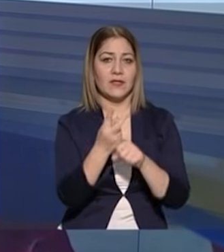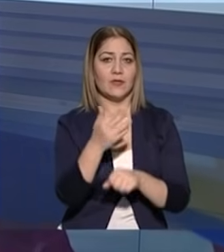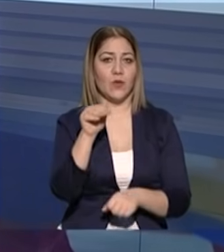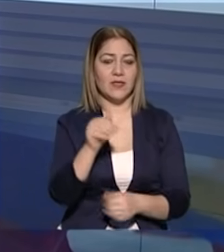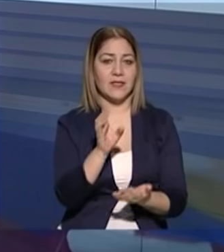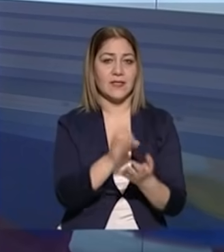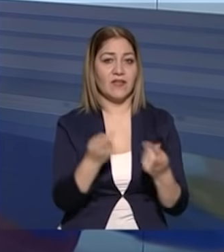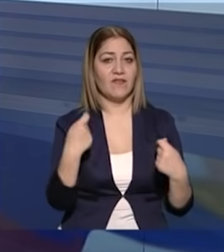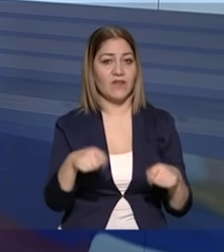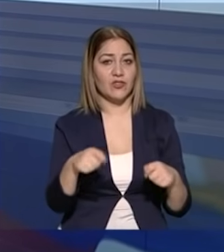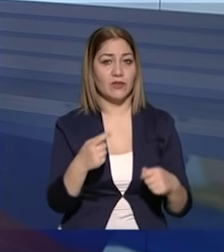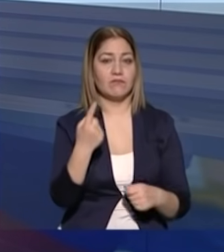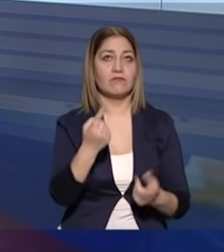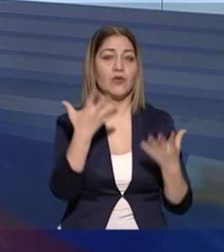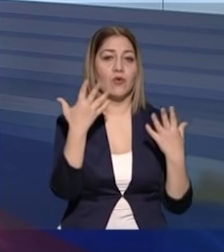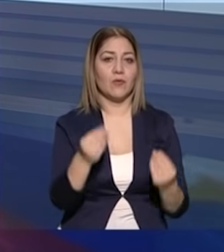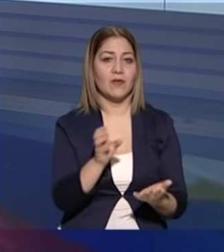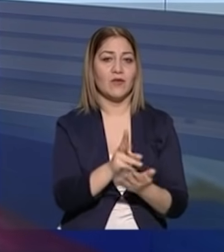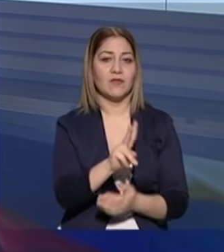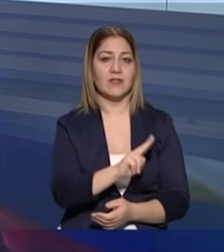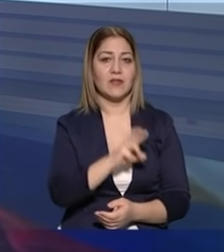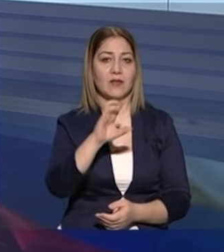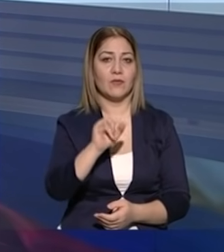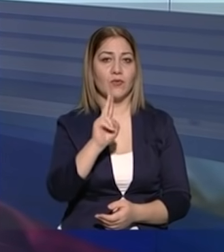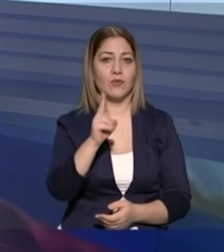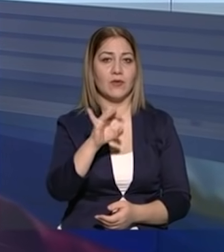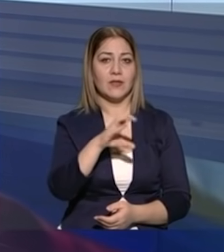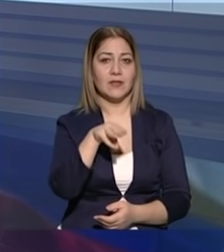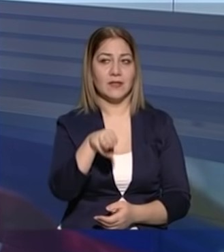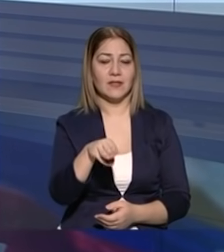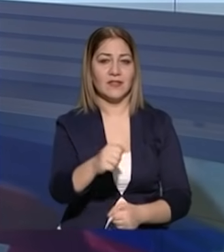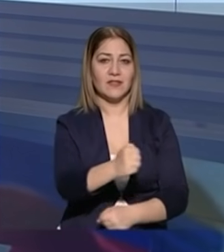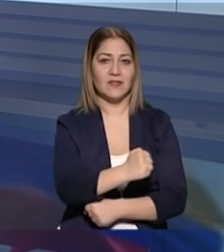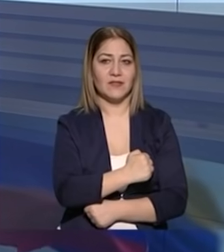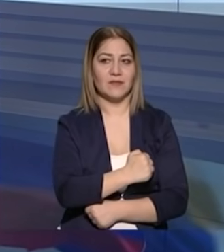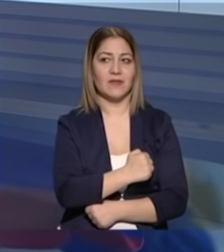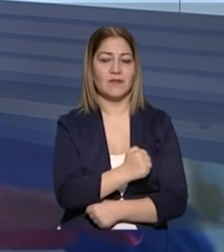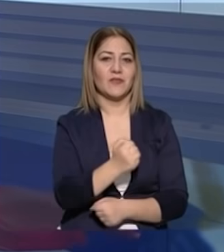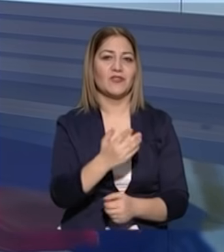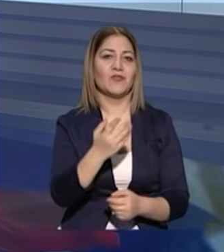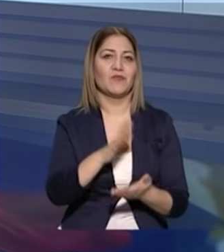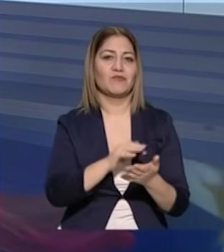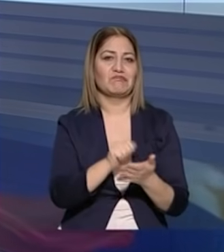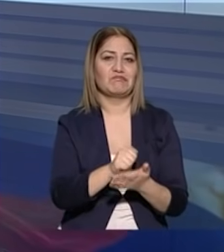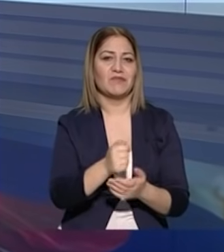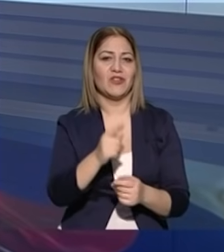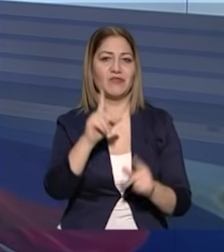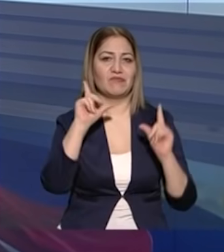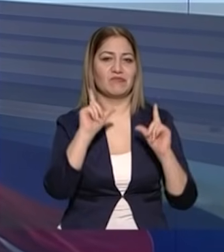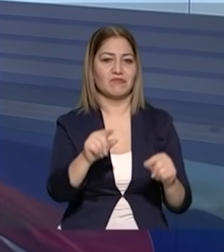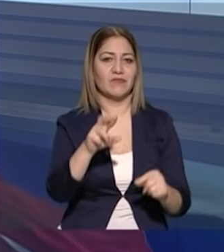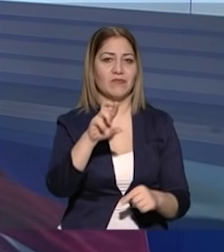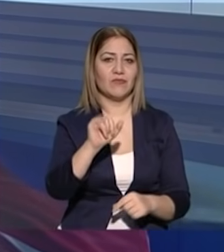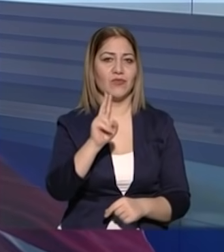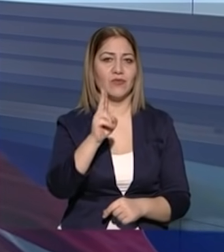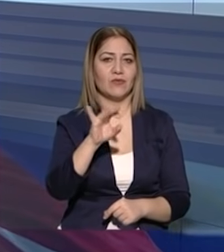12,000 գրքի վաճարկ ընդամենը 1 օրում։ Գրքասերները Բուկինիստում գրքախառնվել էին մեծ զեղչի շուրջ։ Արդեն 5 տարի է Բուկինիստը նման նվեր